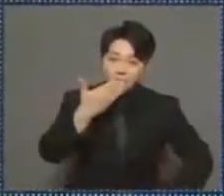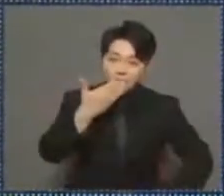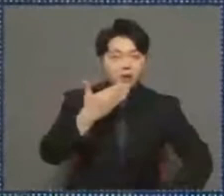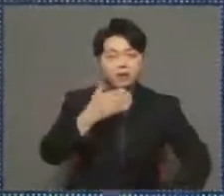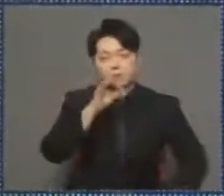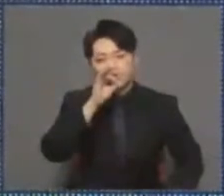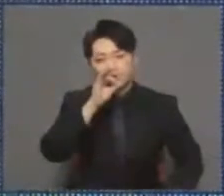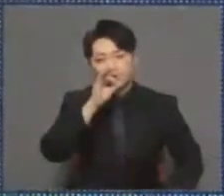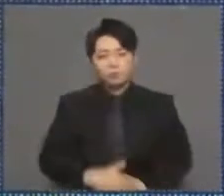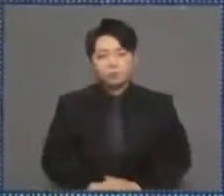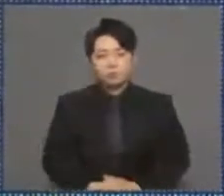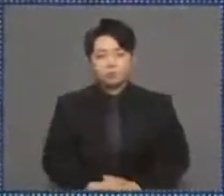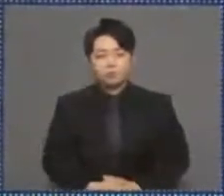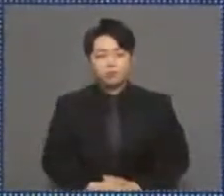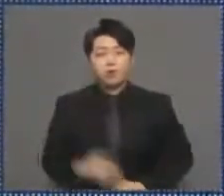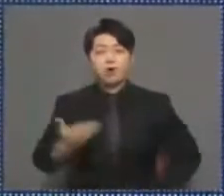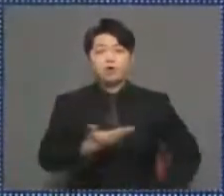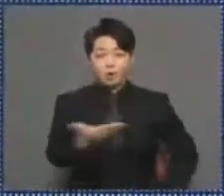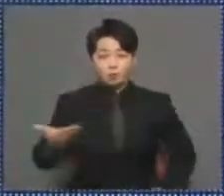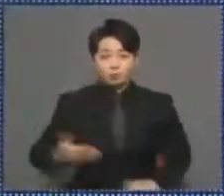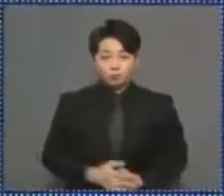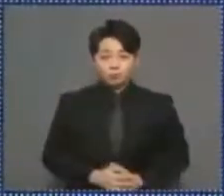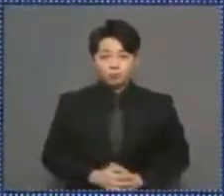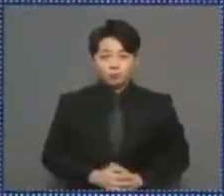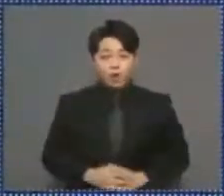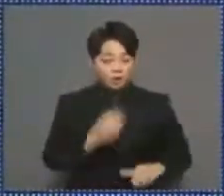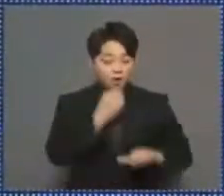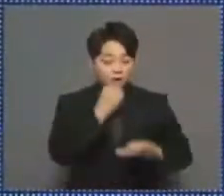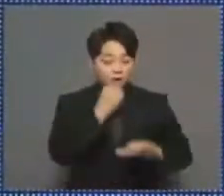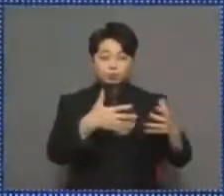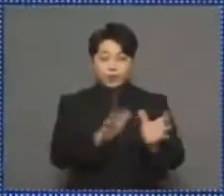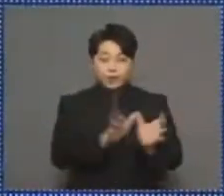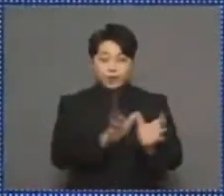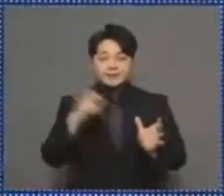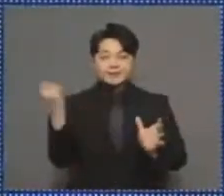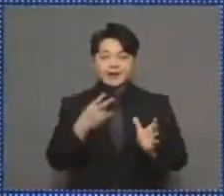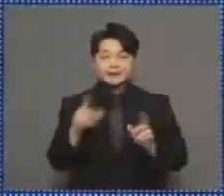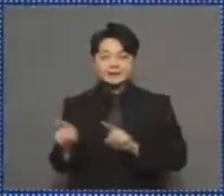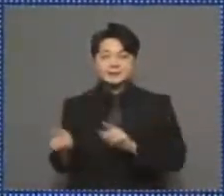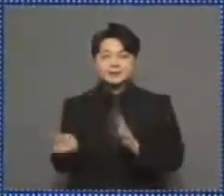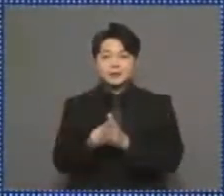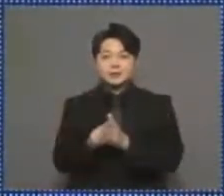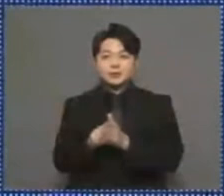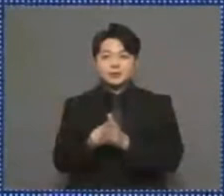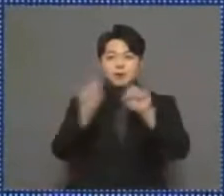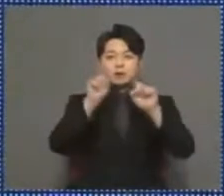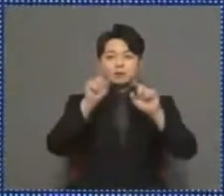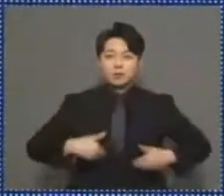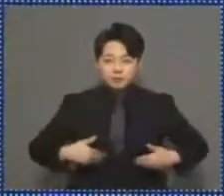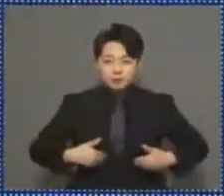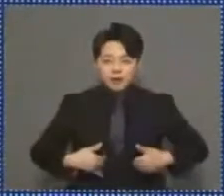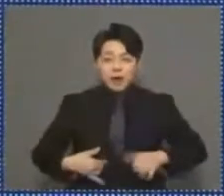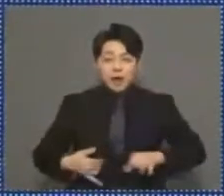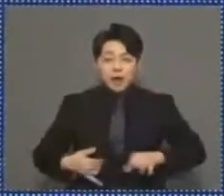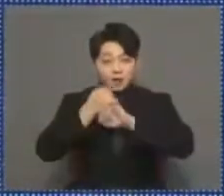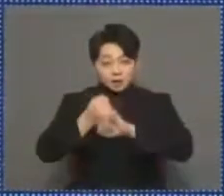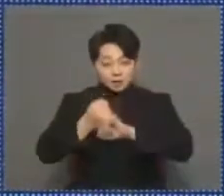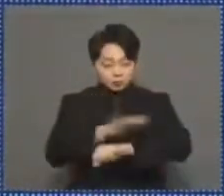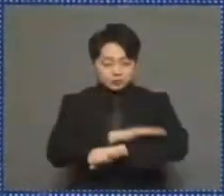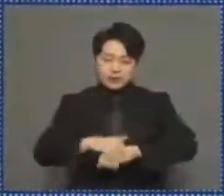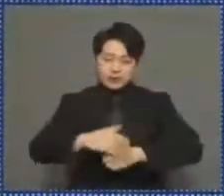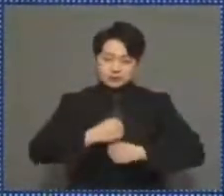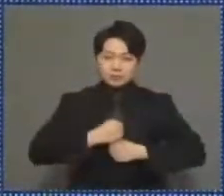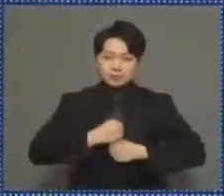여러분, 이제 우리가 국민의 신뢰를 얻어야 합니다. 국민과의 약속을 지켜야 합니다.